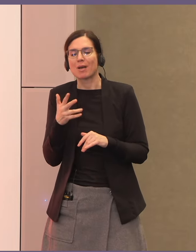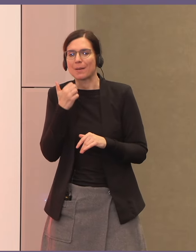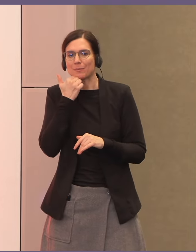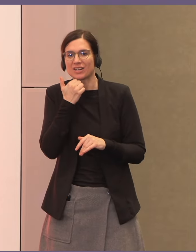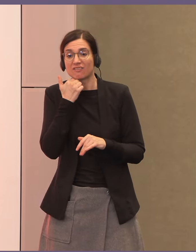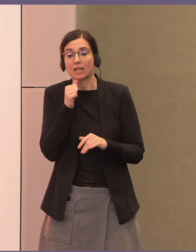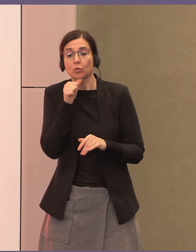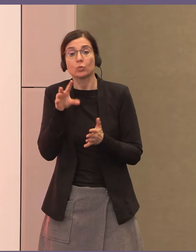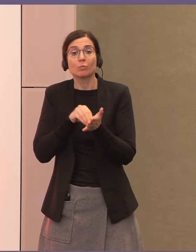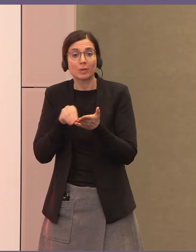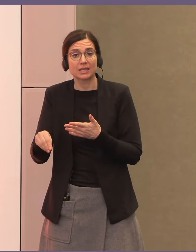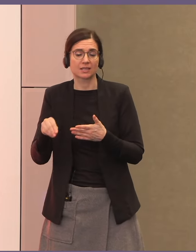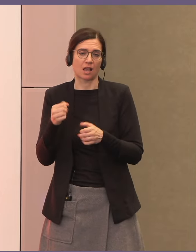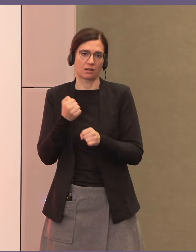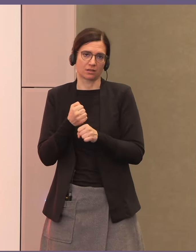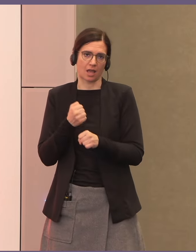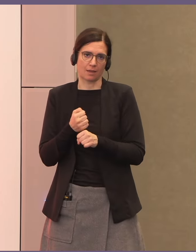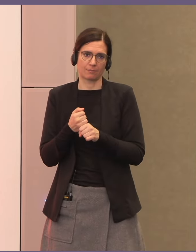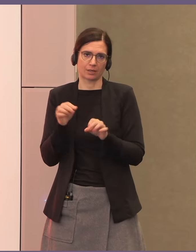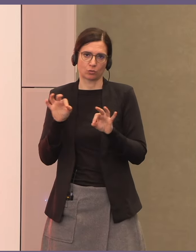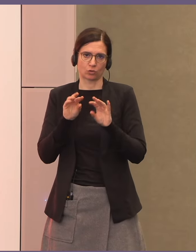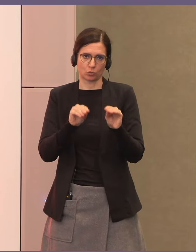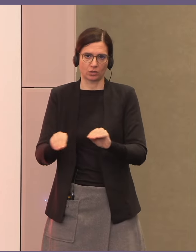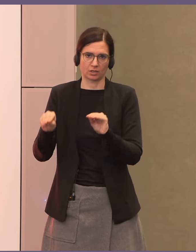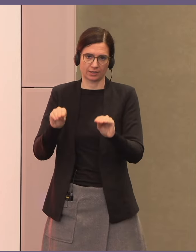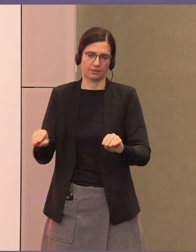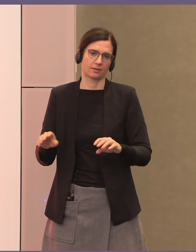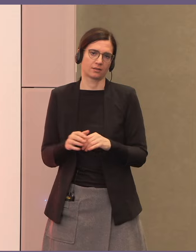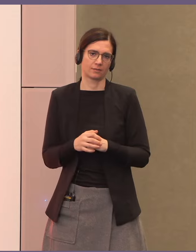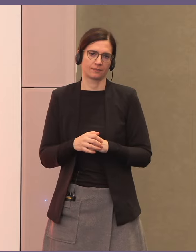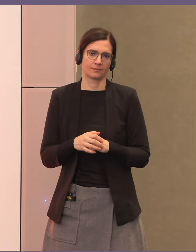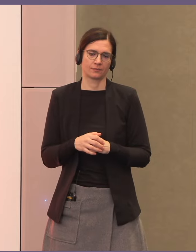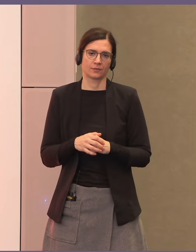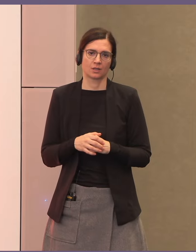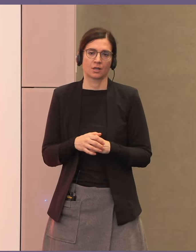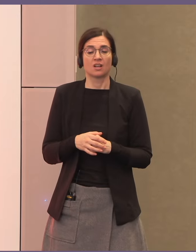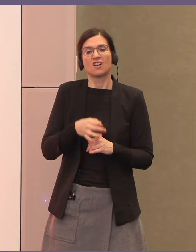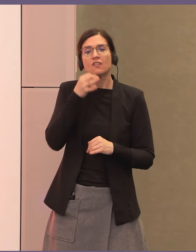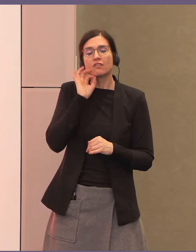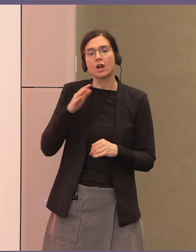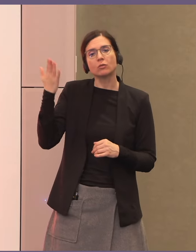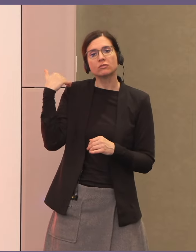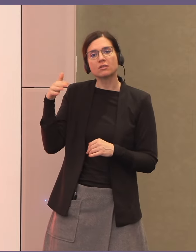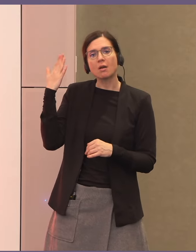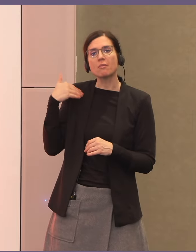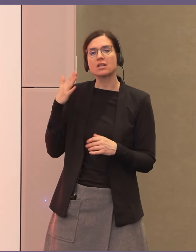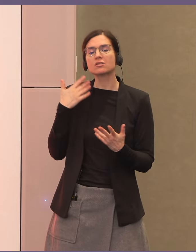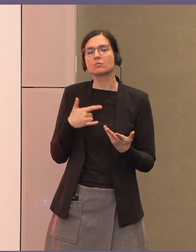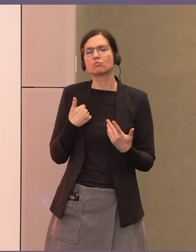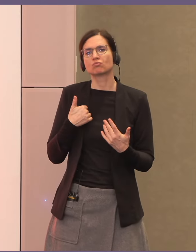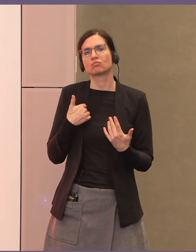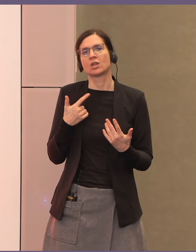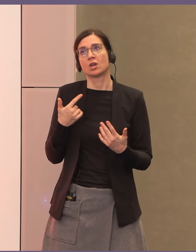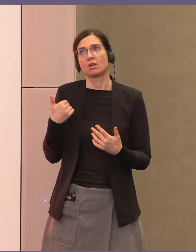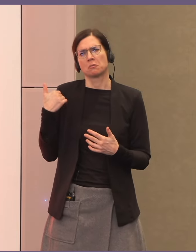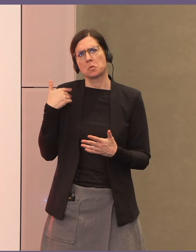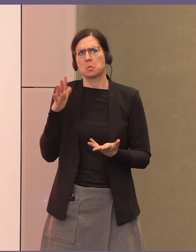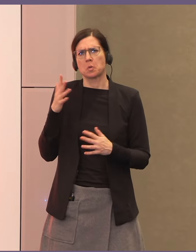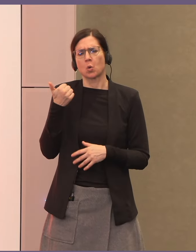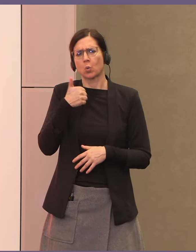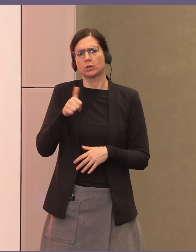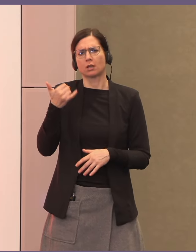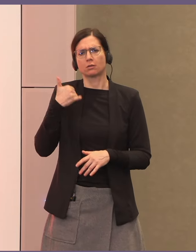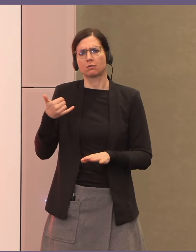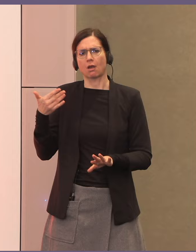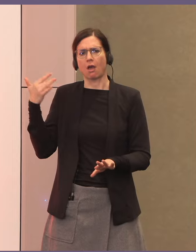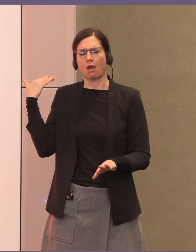unbezahlt. Dem wissenschaftlichen Handlungsspielraum von Frauen war damals, sagen wir jetzt einmal, heute vor 100 Jahren, waren